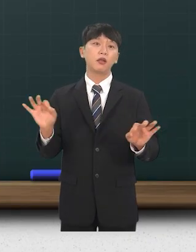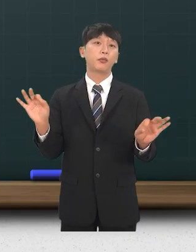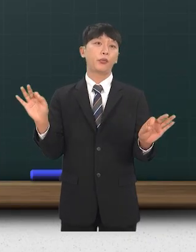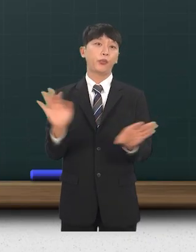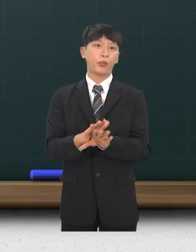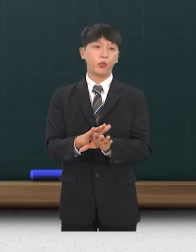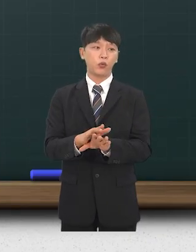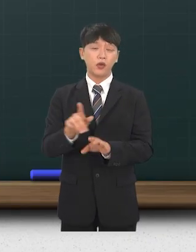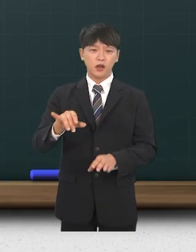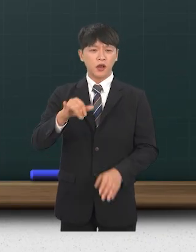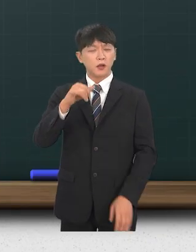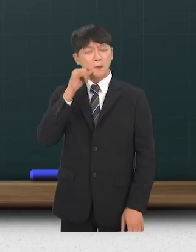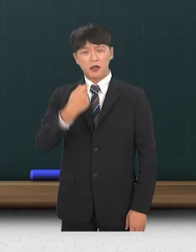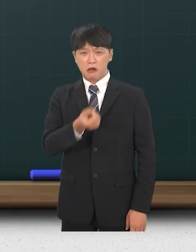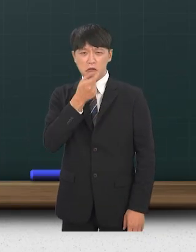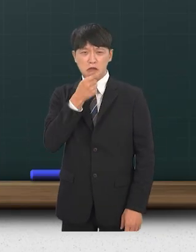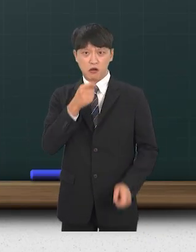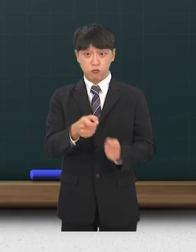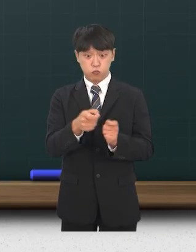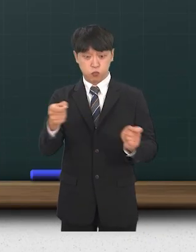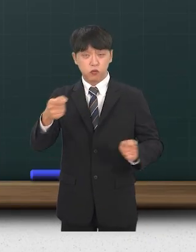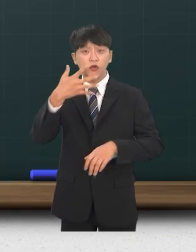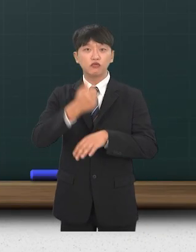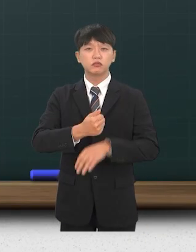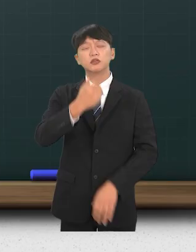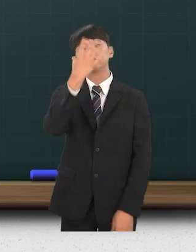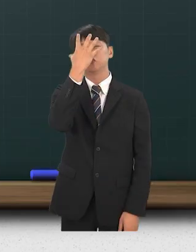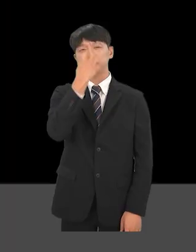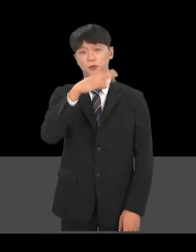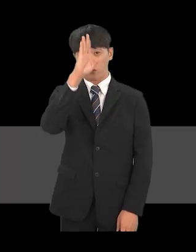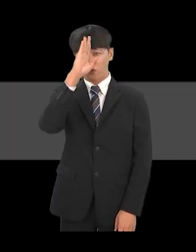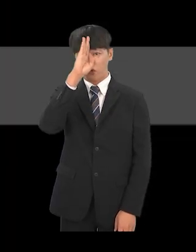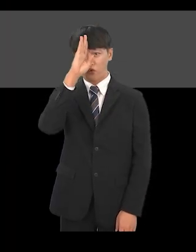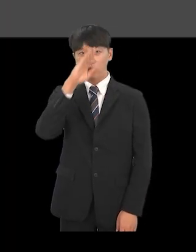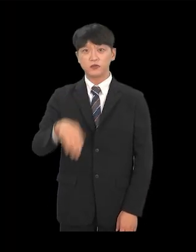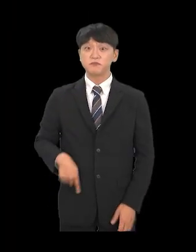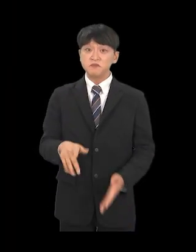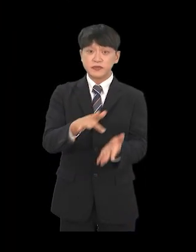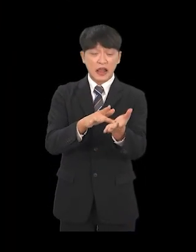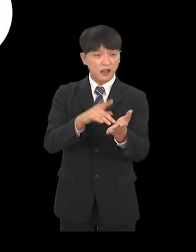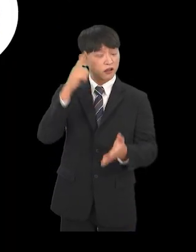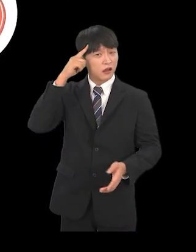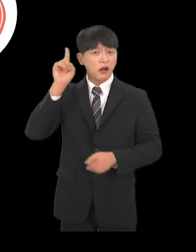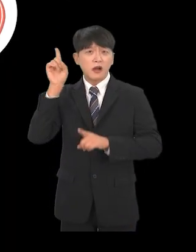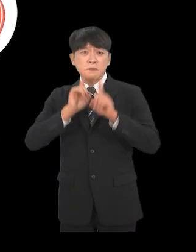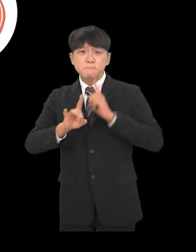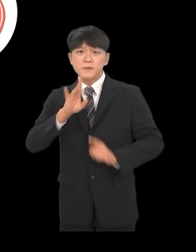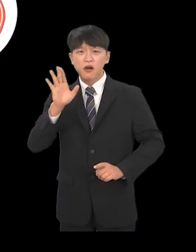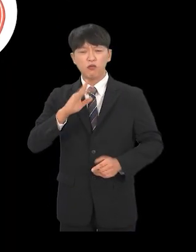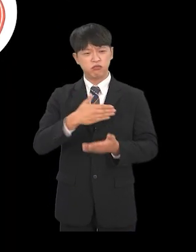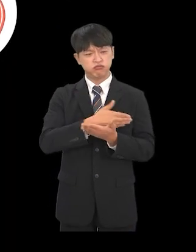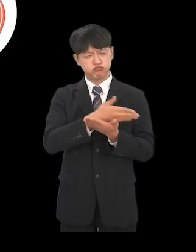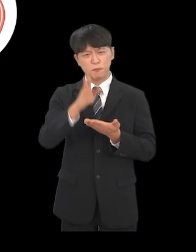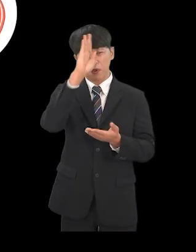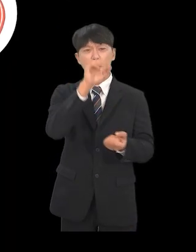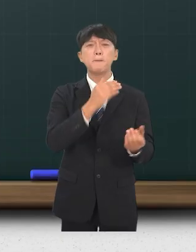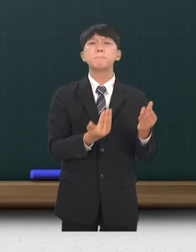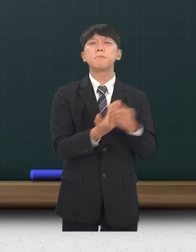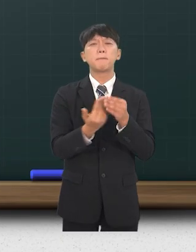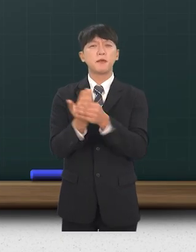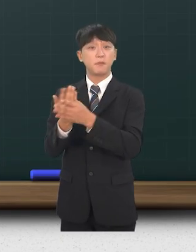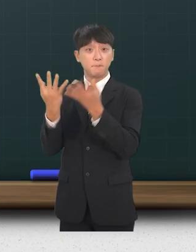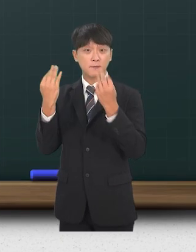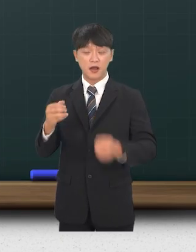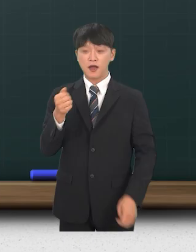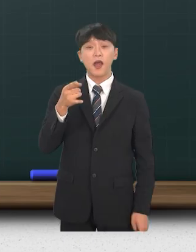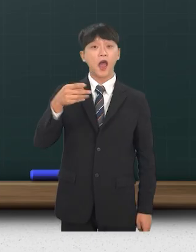상실하며 장기간 남용할 경우 우울증까지 유발합니다. 마약류 약물은 뇌 손상뿐 아니라 질병까지 일으키는데요.